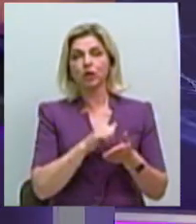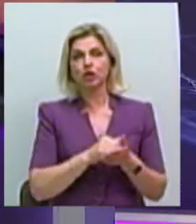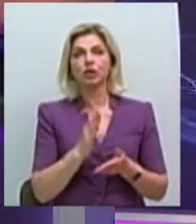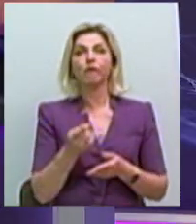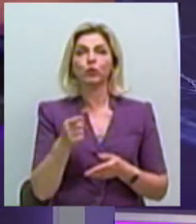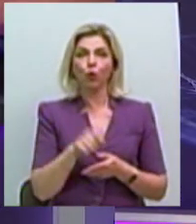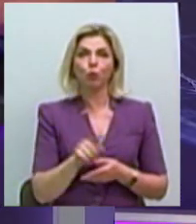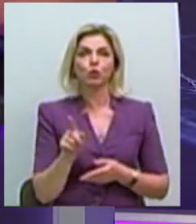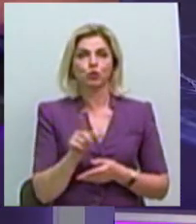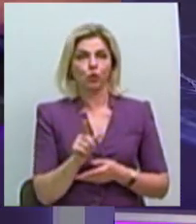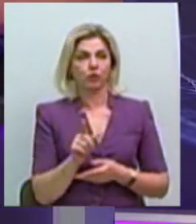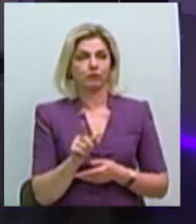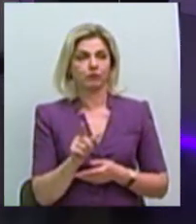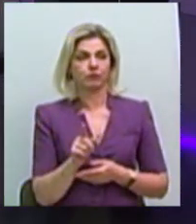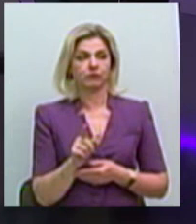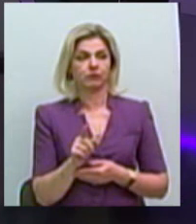у нас